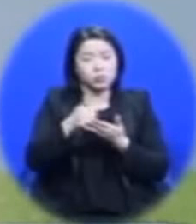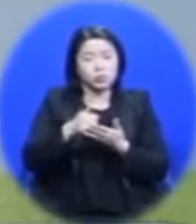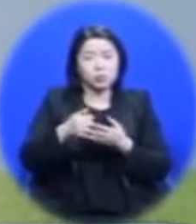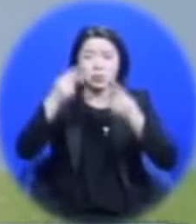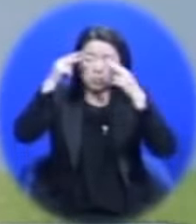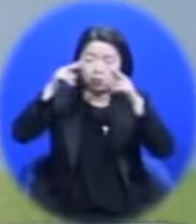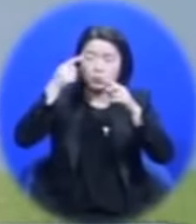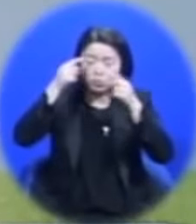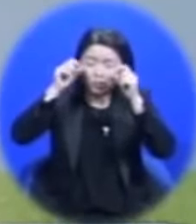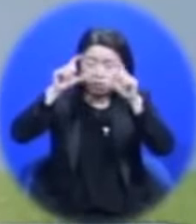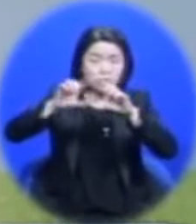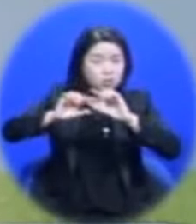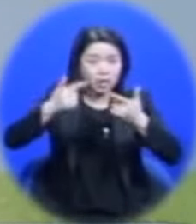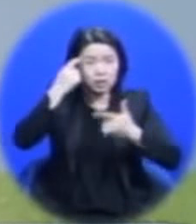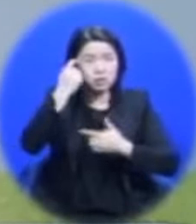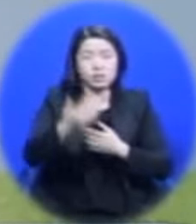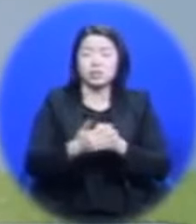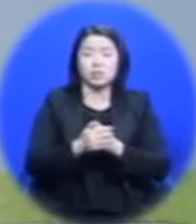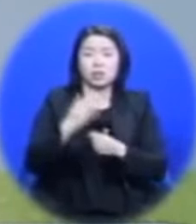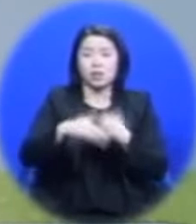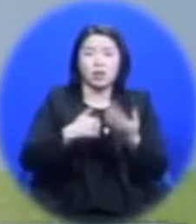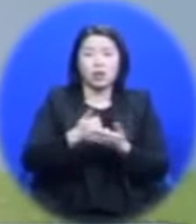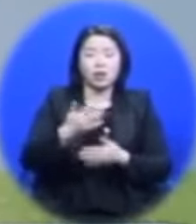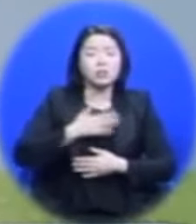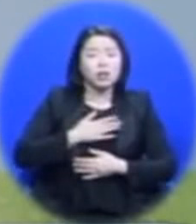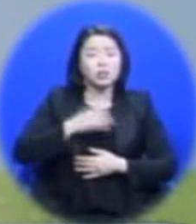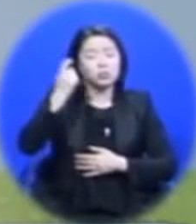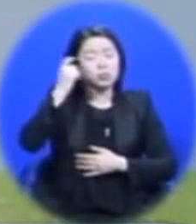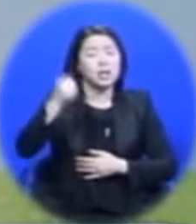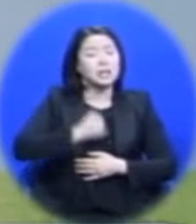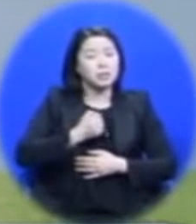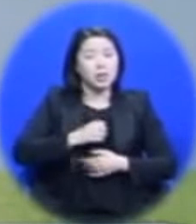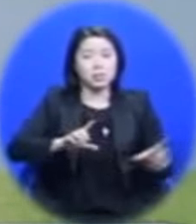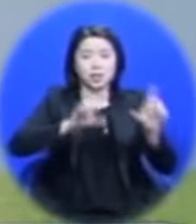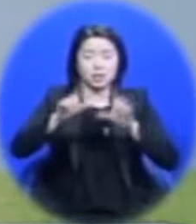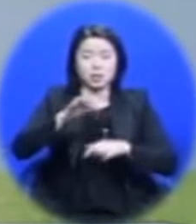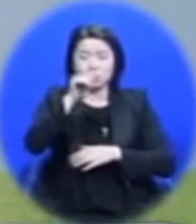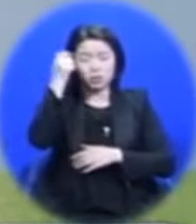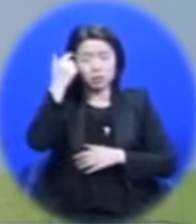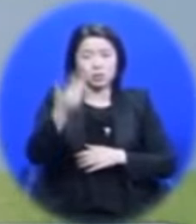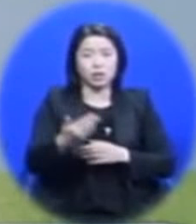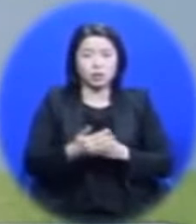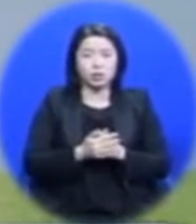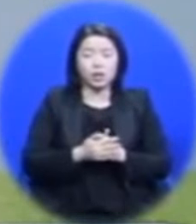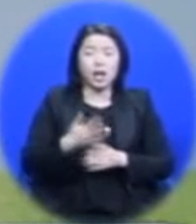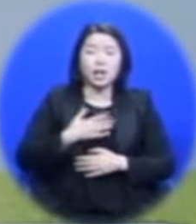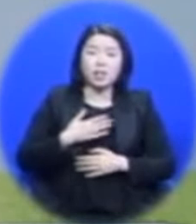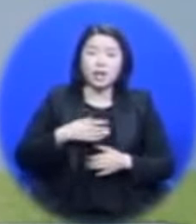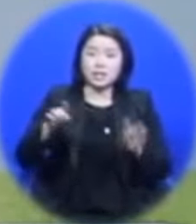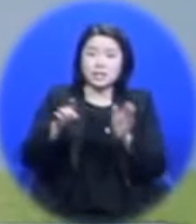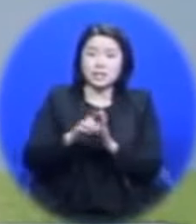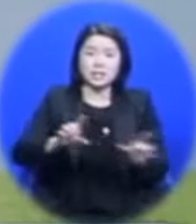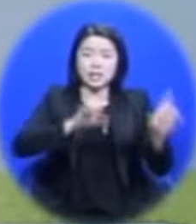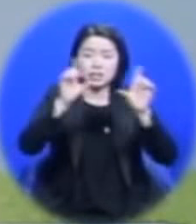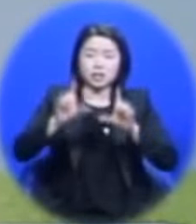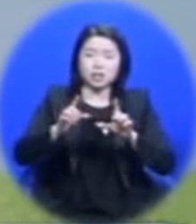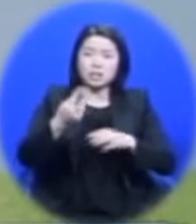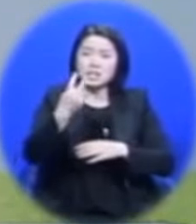안 열리지? 아, 난 왜 이렇게 답답하게만 살아가는 거야? 내 하는 신앙생활이 너무